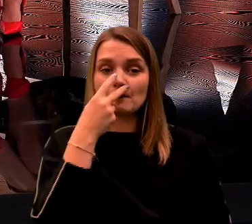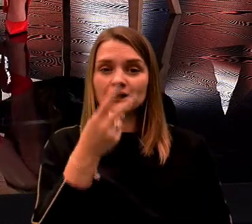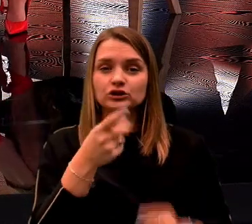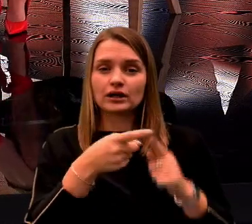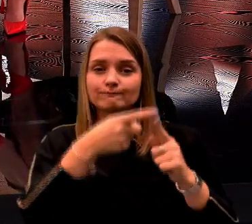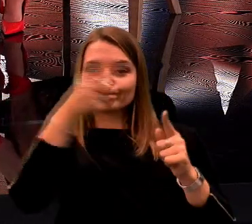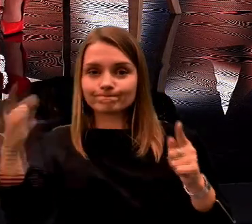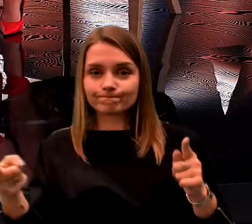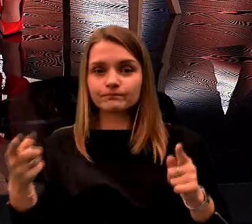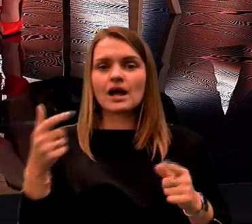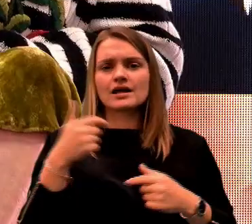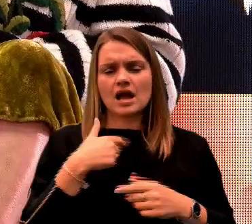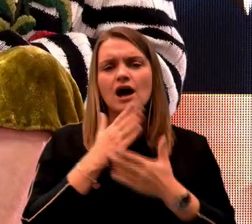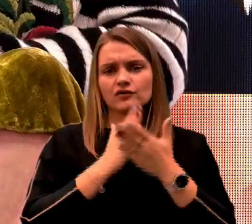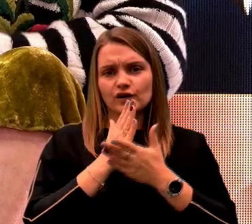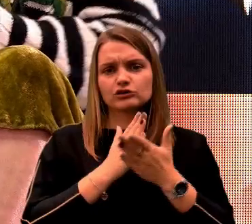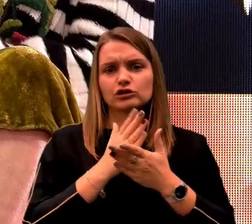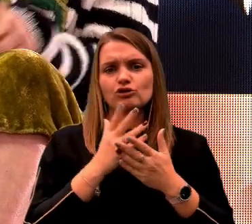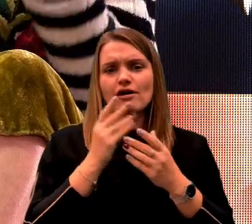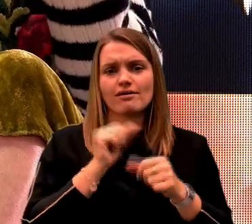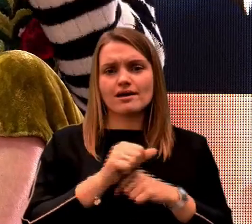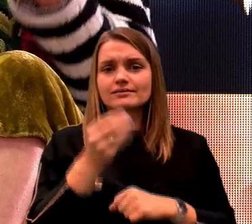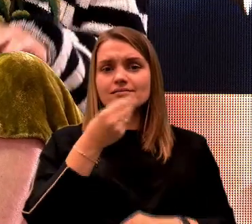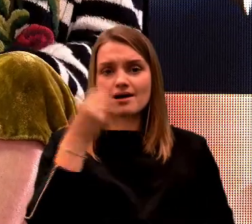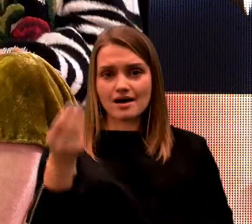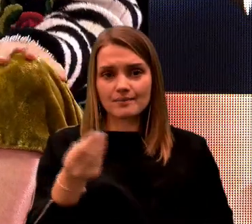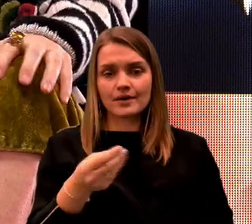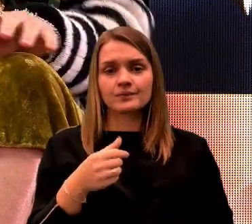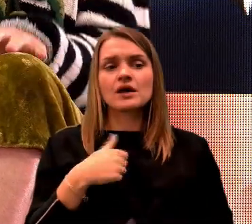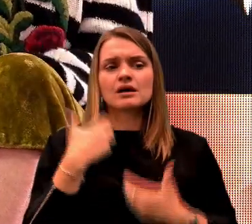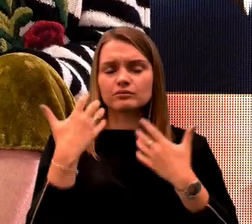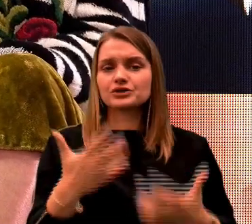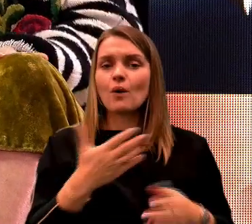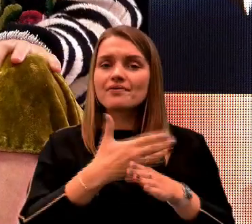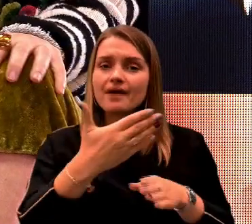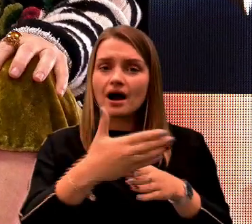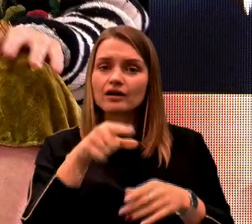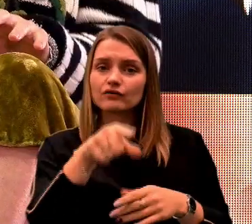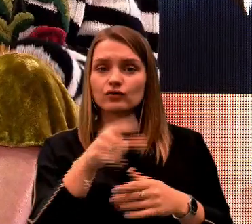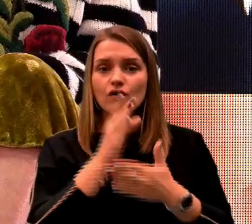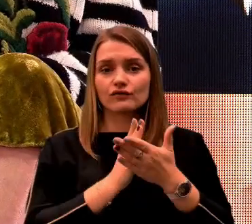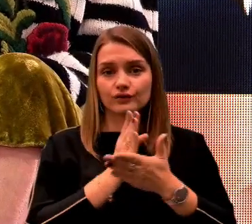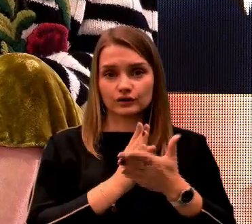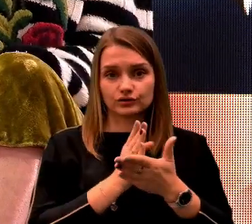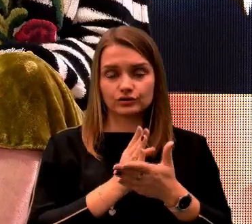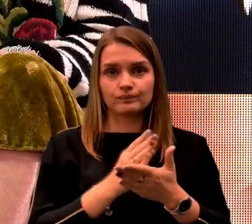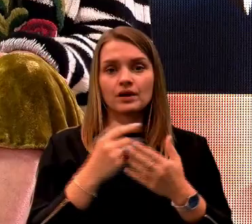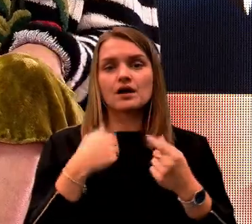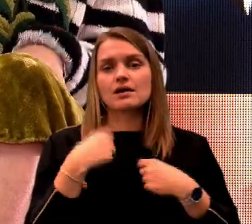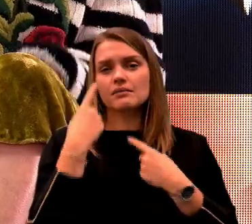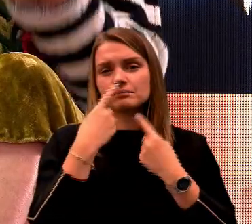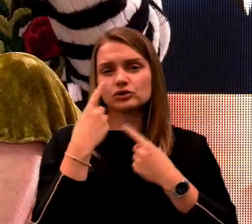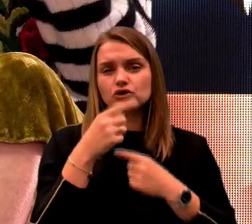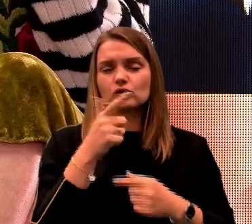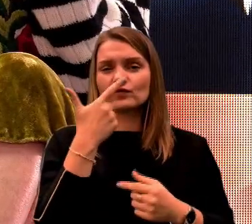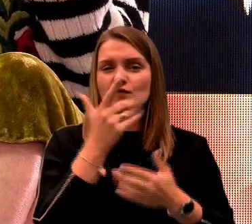ja tak wierzę, Marzena, naprawdę bym chciała i chciałabym bardzo dalej w to wierzyć. Natomiast wydaje mi się, że są dwie